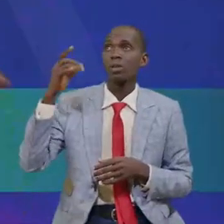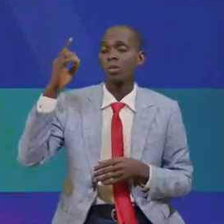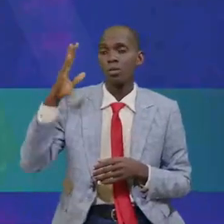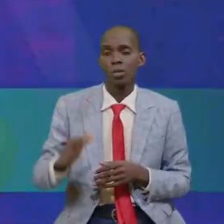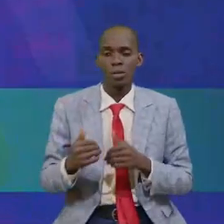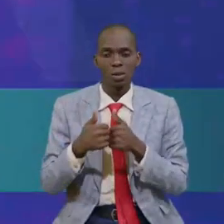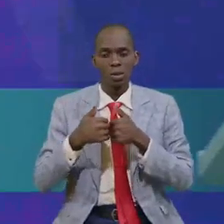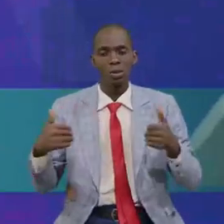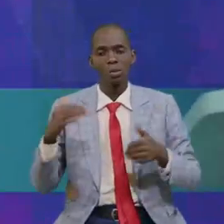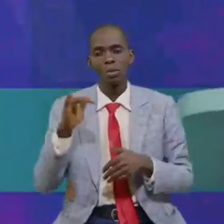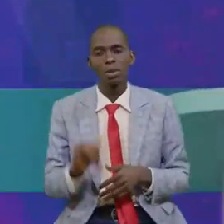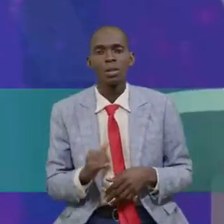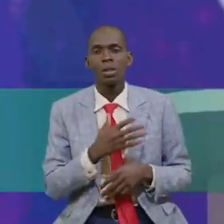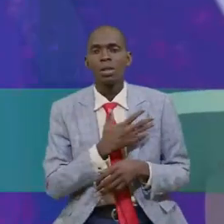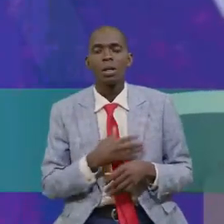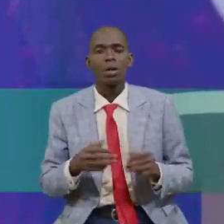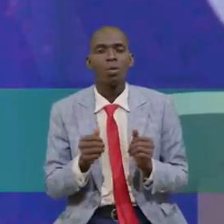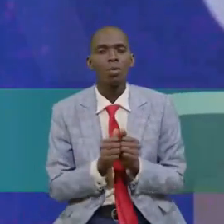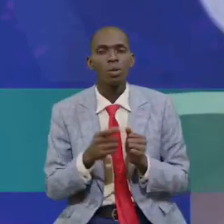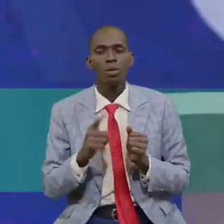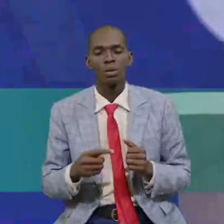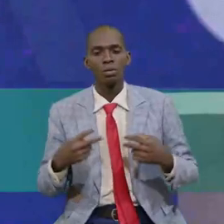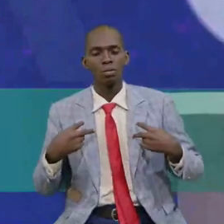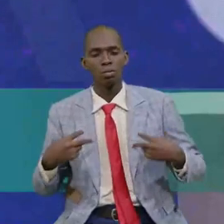côté et avec